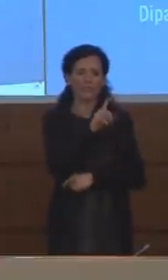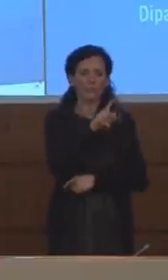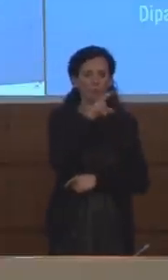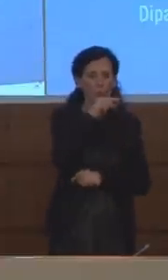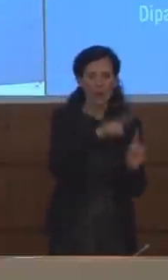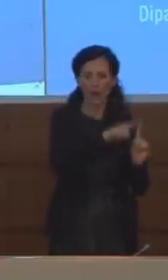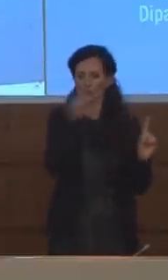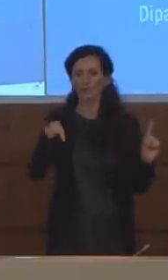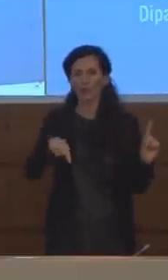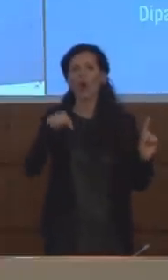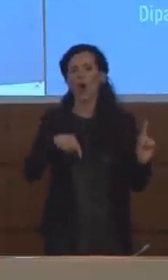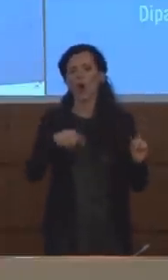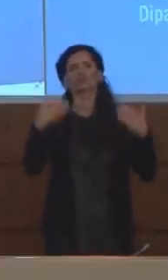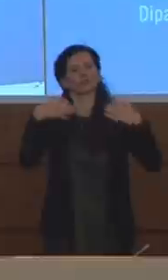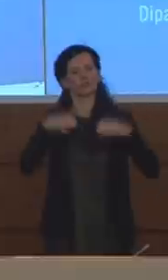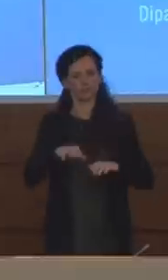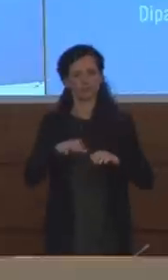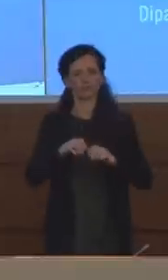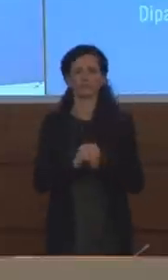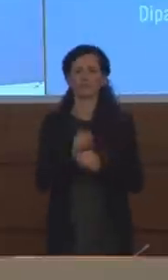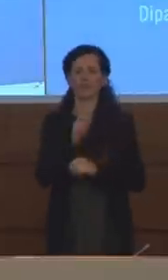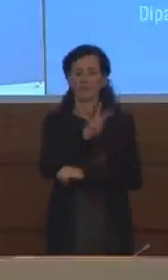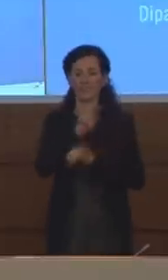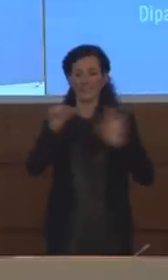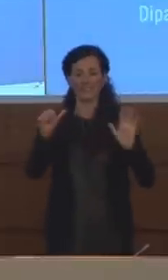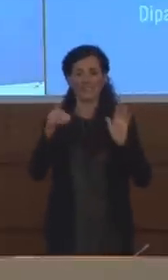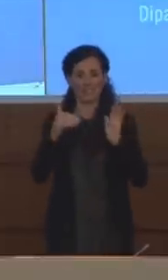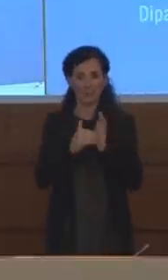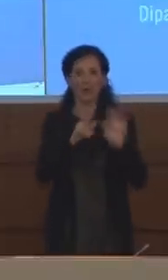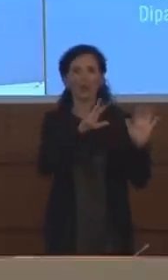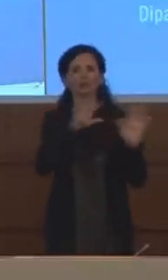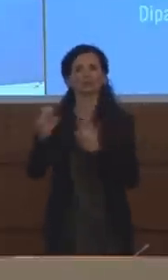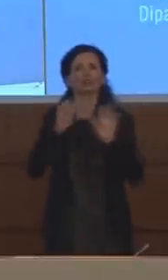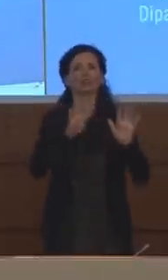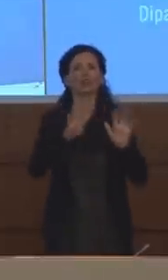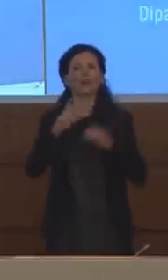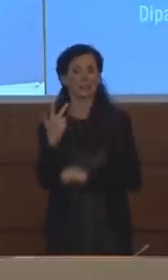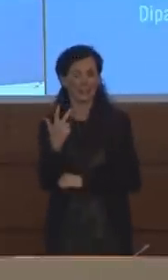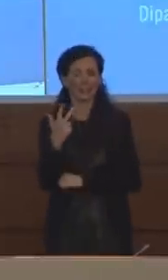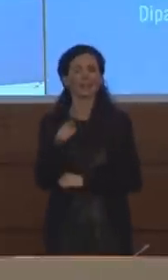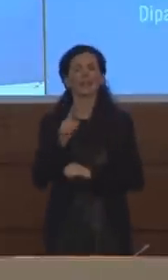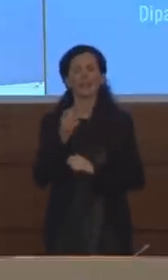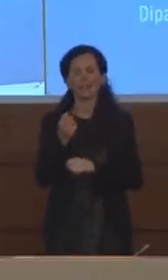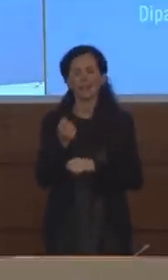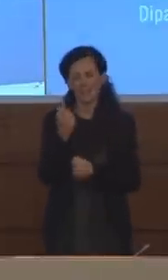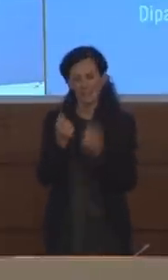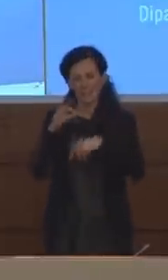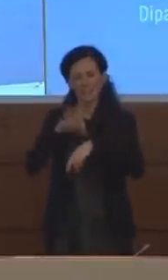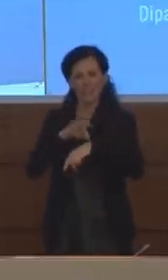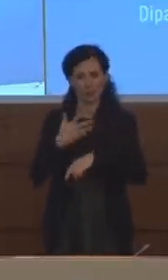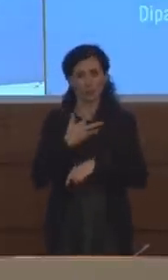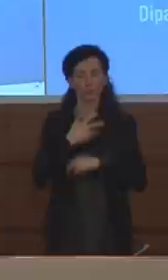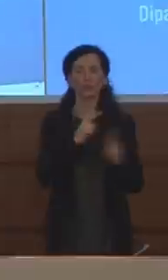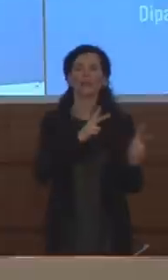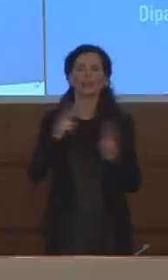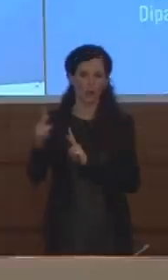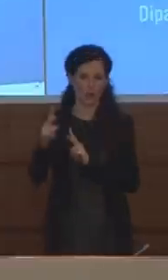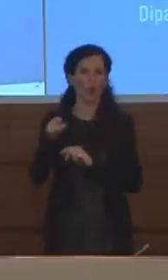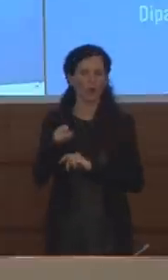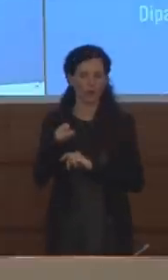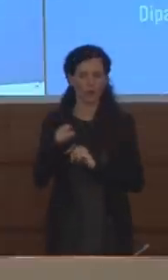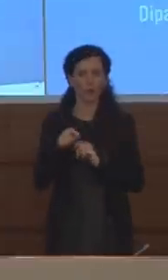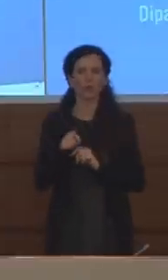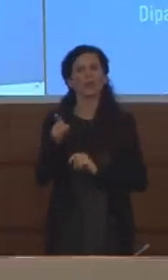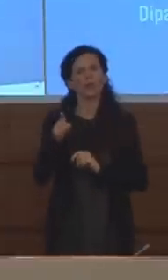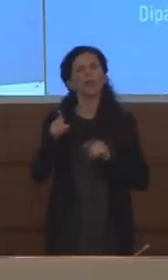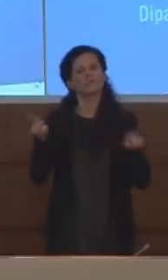21 marzo 20 6.893 sono i ricoverati con sintomi anche qui registriamo un decremento